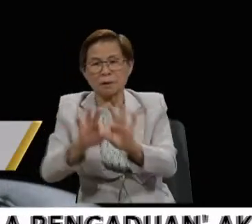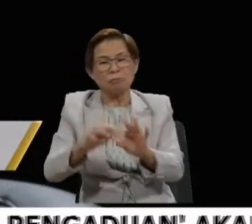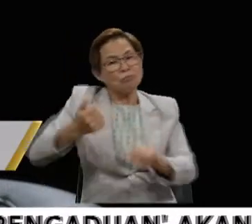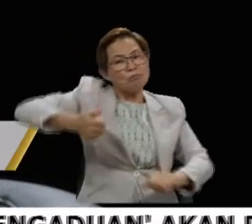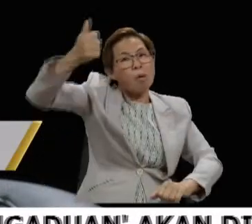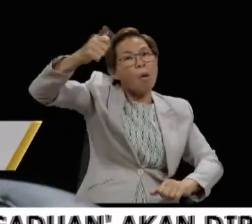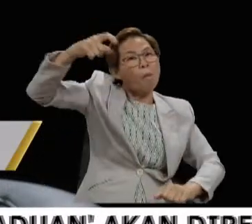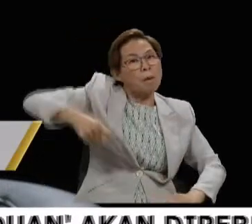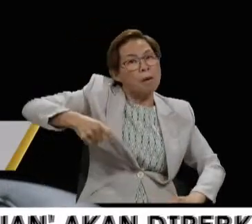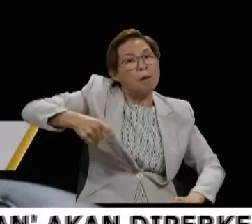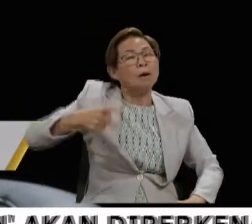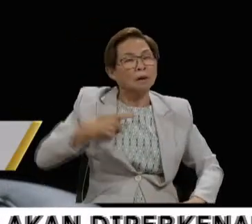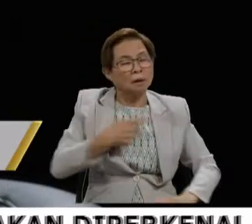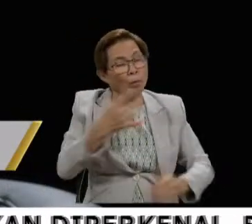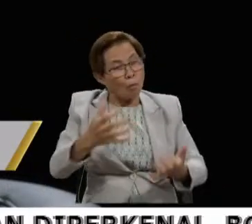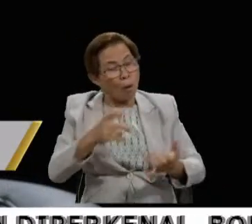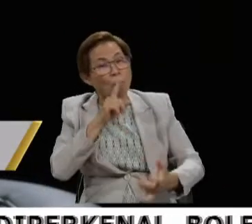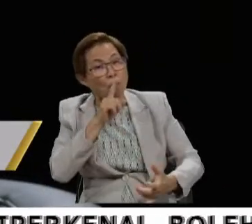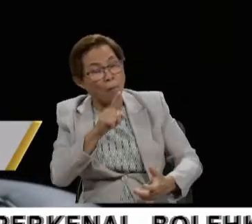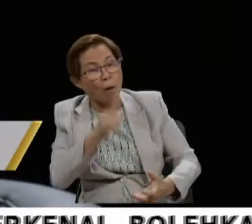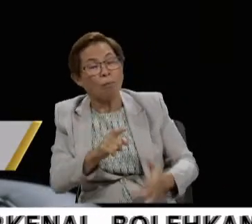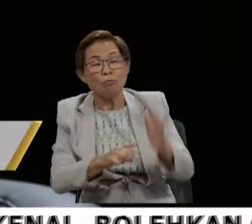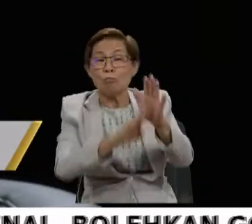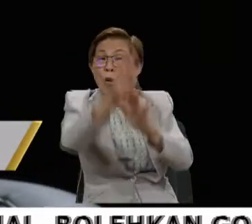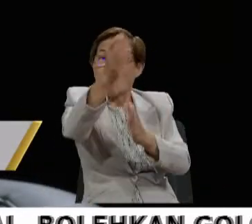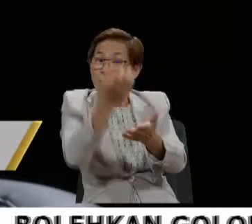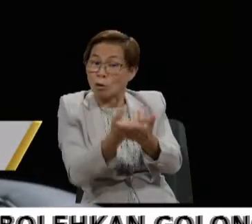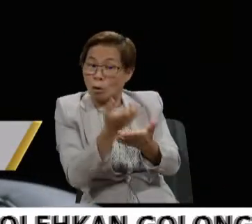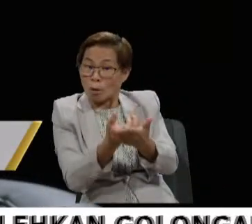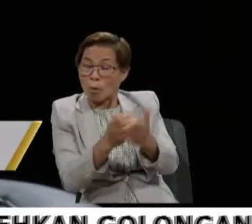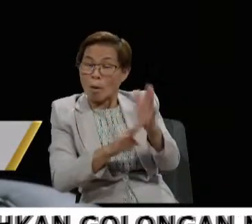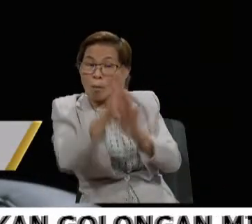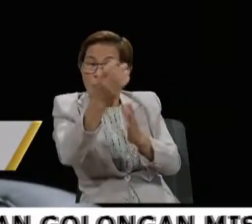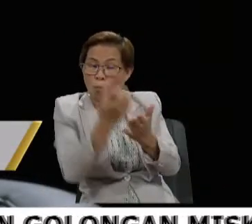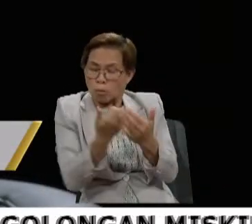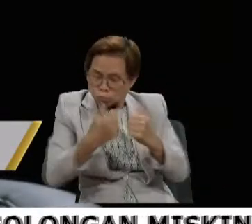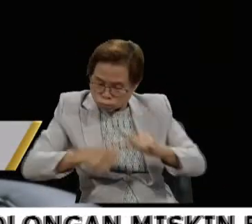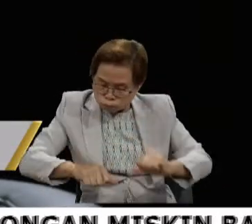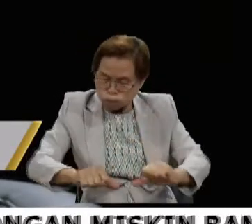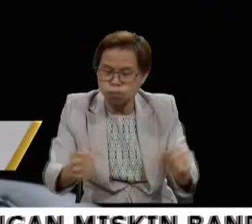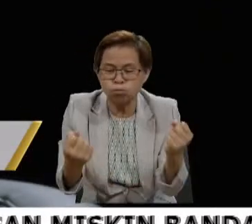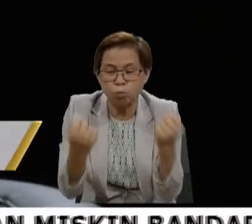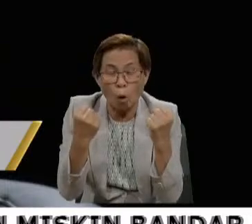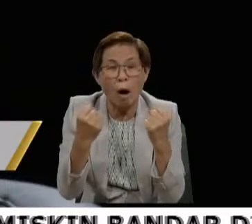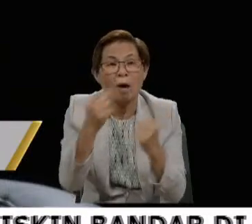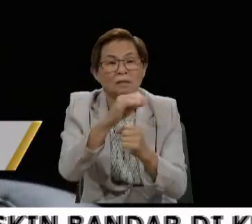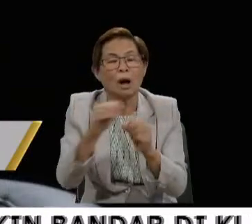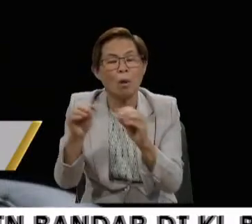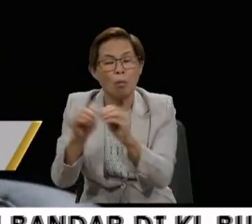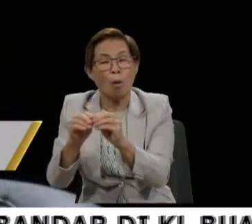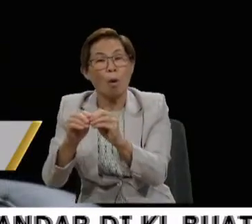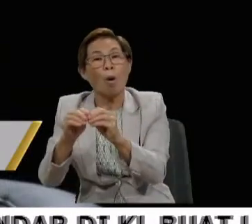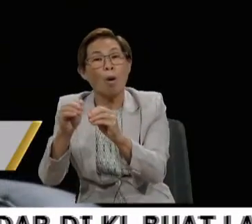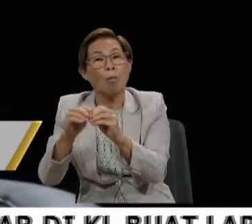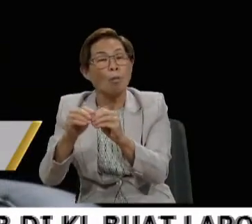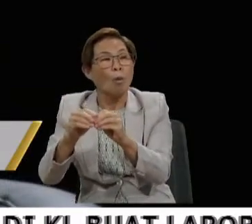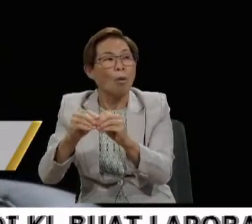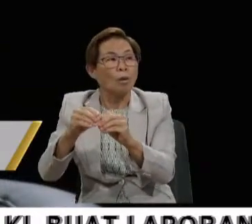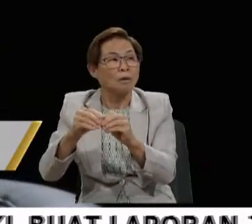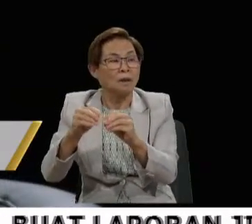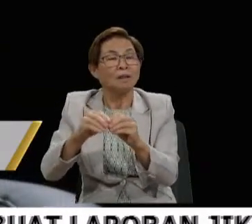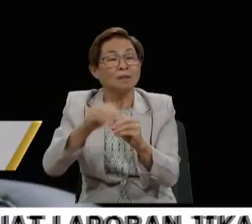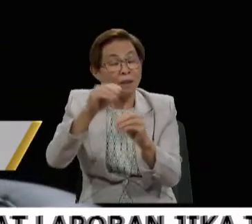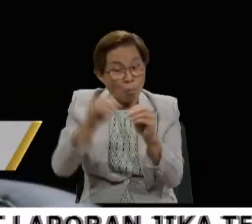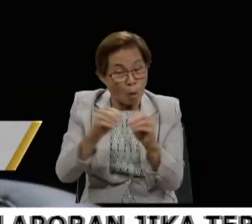diutamakan jadi kita nak pastikan pertumbuhan kita ni sustainable ya mampan serta meningkatkan juga daya